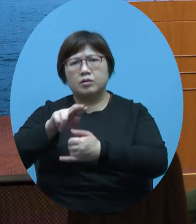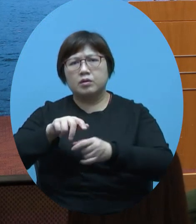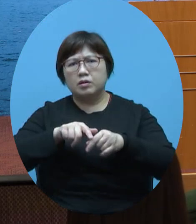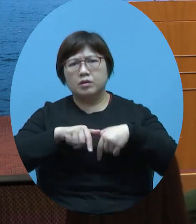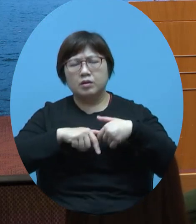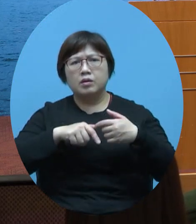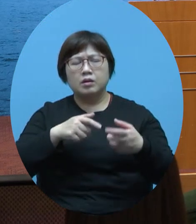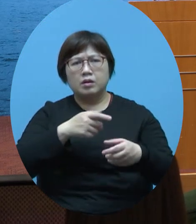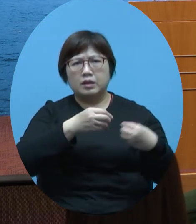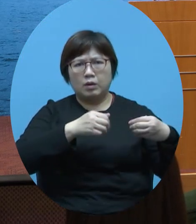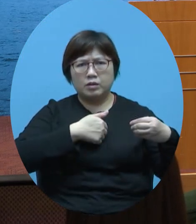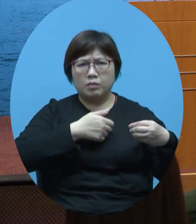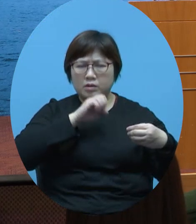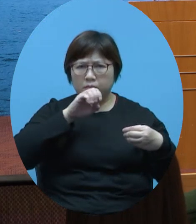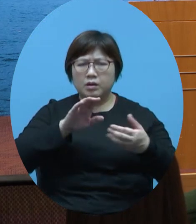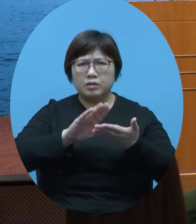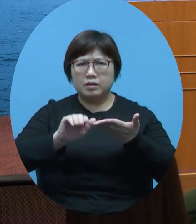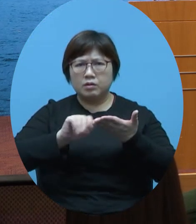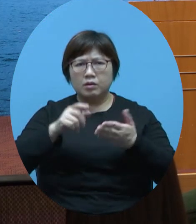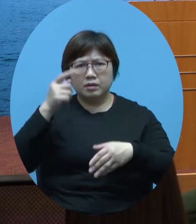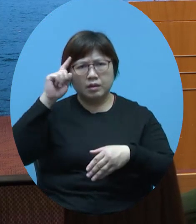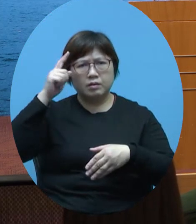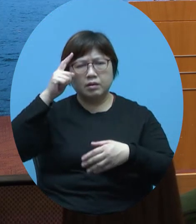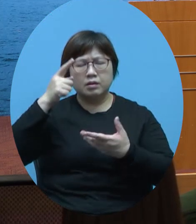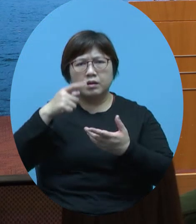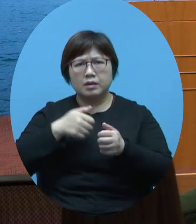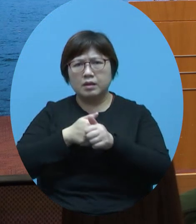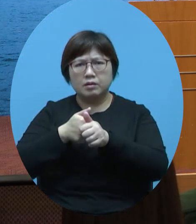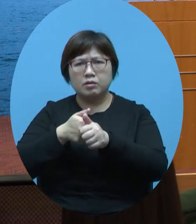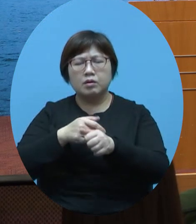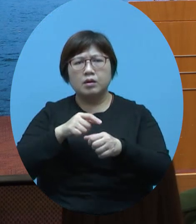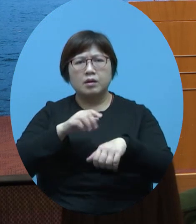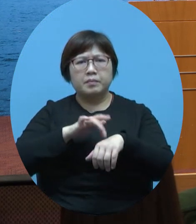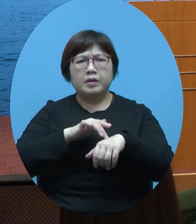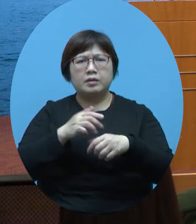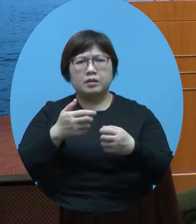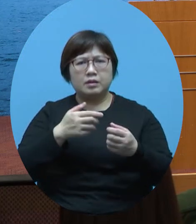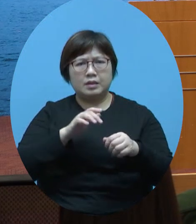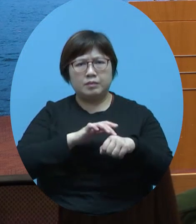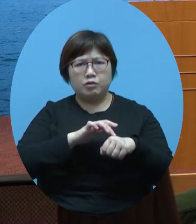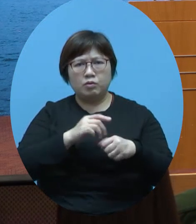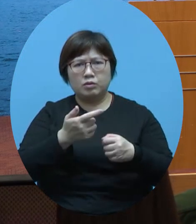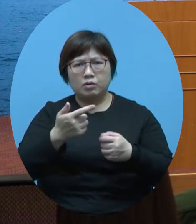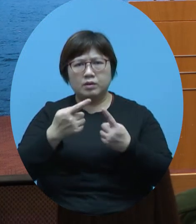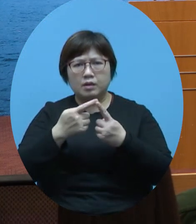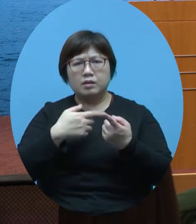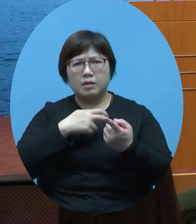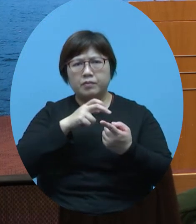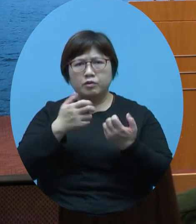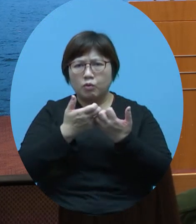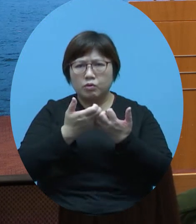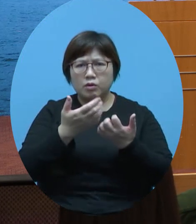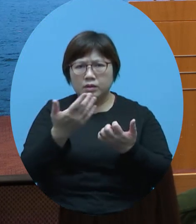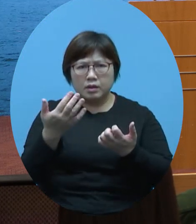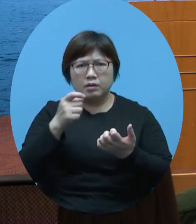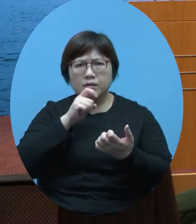布幾時先可以追蹤到密切接觸者啦。咁想問翻張醫生會唔會有公布到有關嘅數據，同埋而家一般要用幾多日先可以追蹤